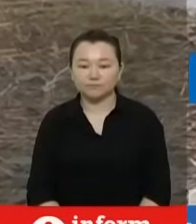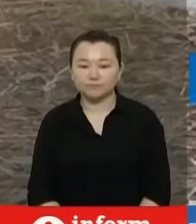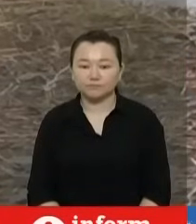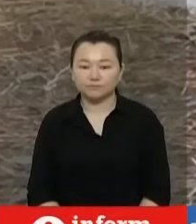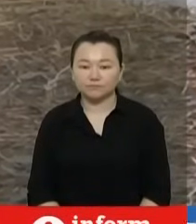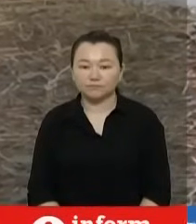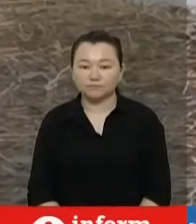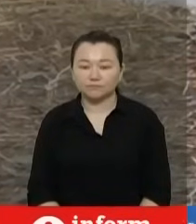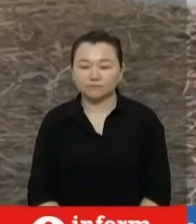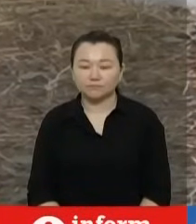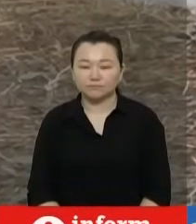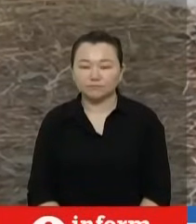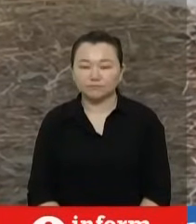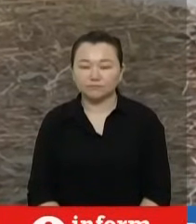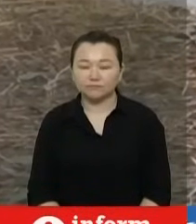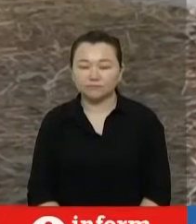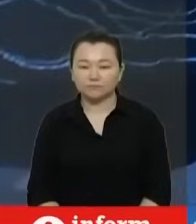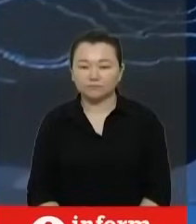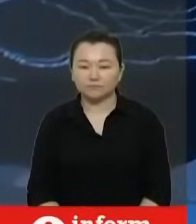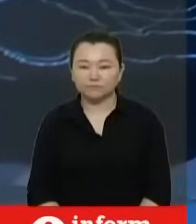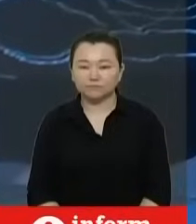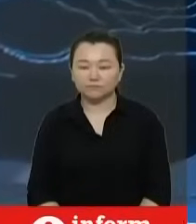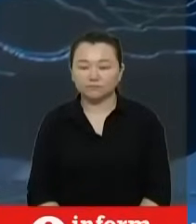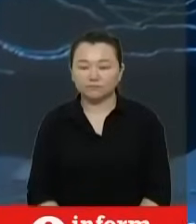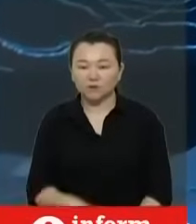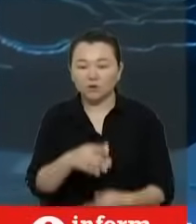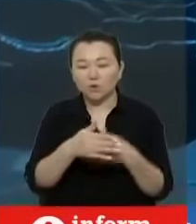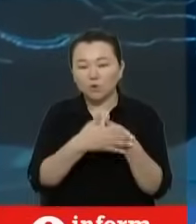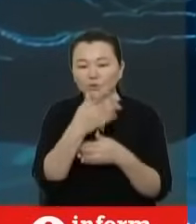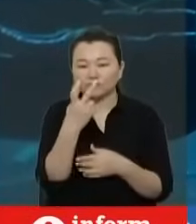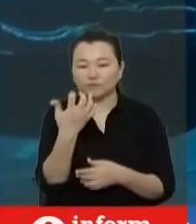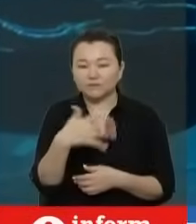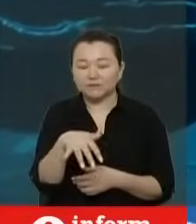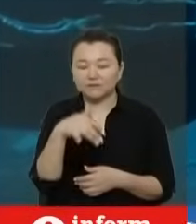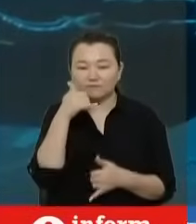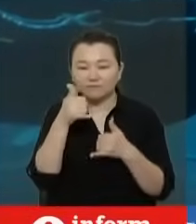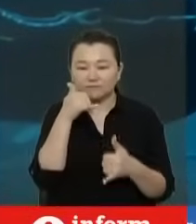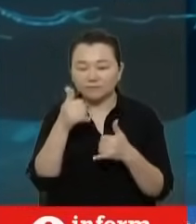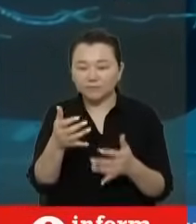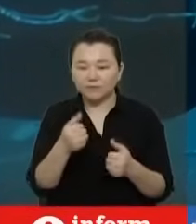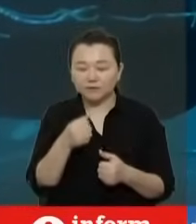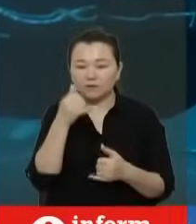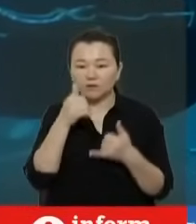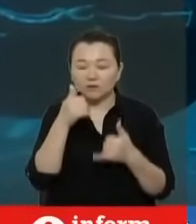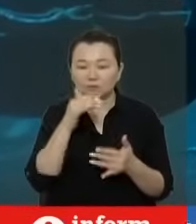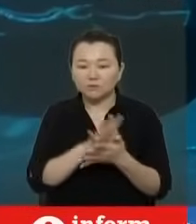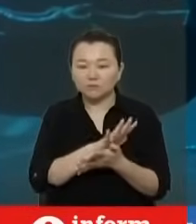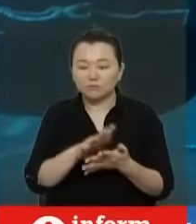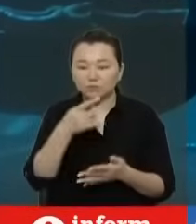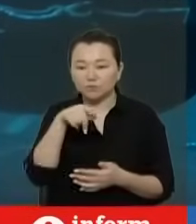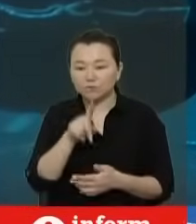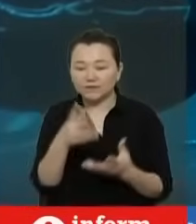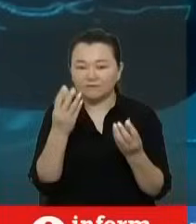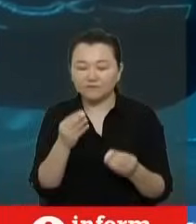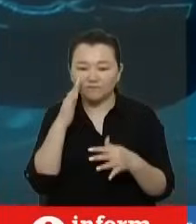Михедов, Информбюро, Павлодарская область. Около 250 звонков приняли операторы горячей линии в дни